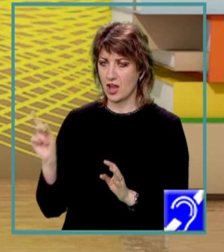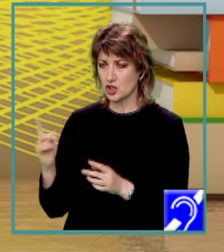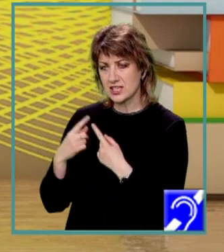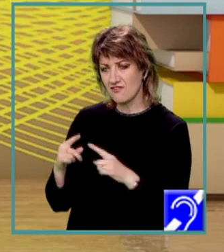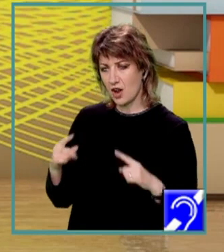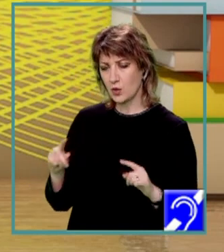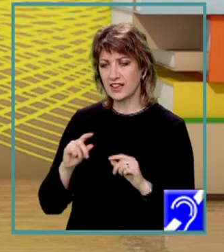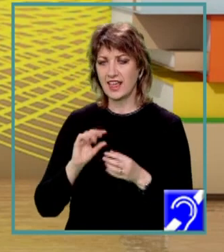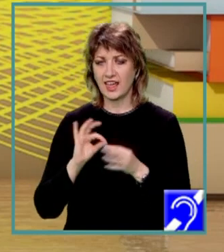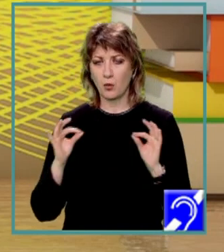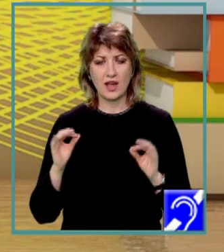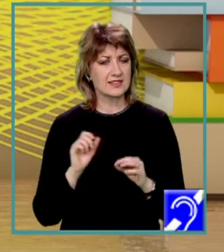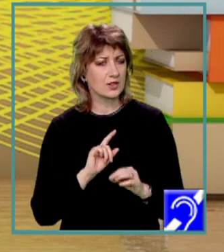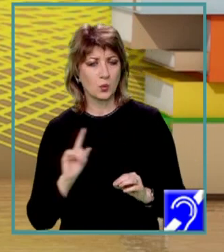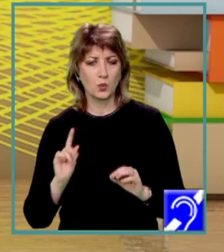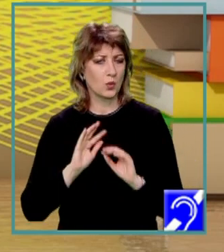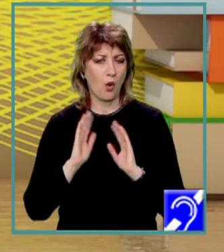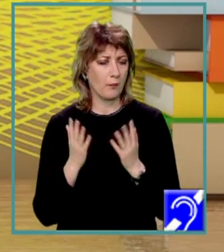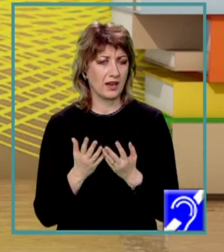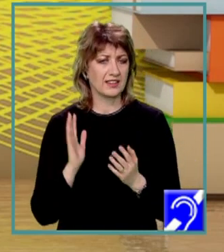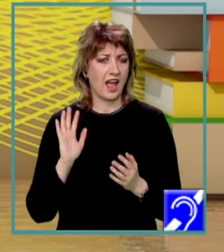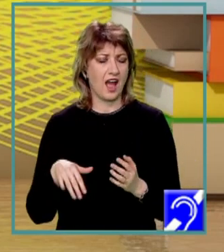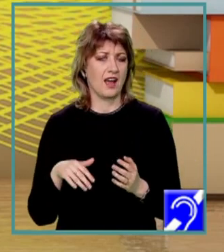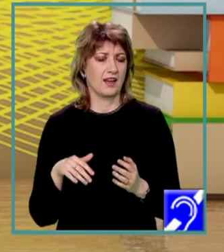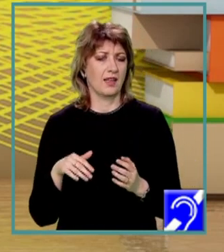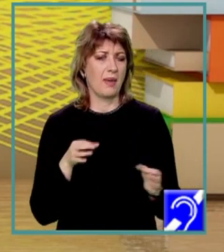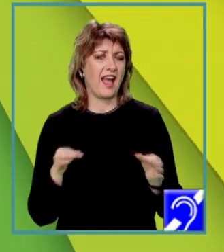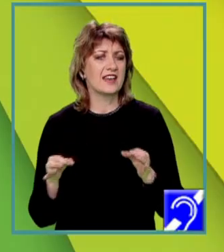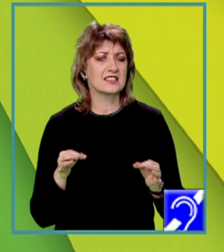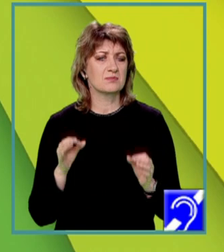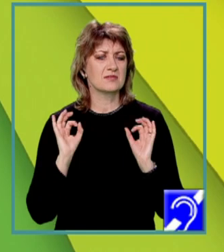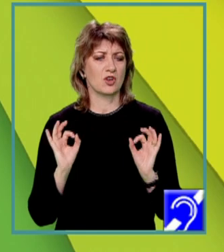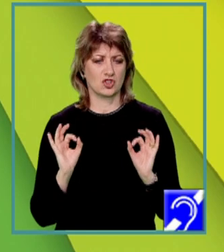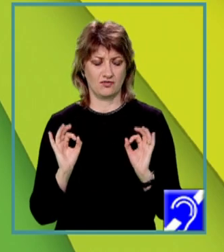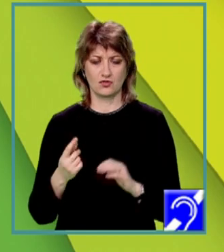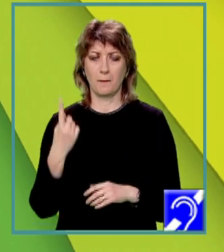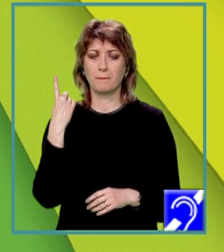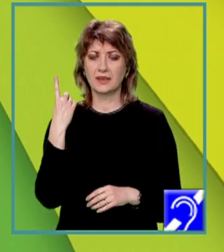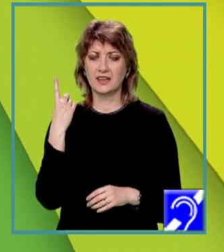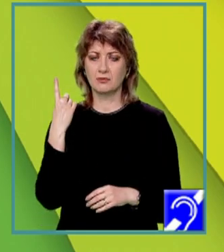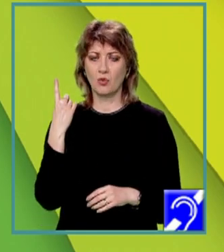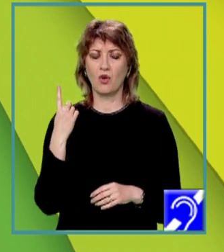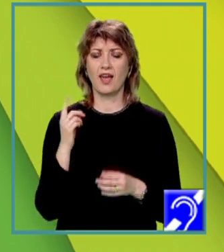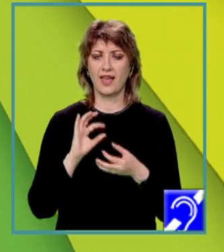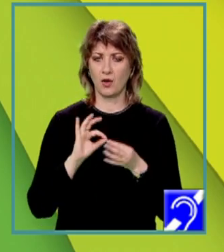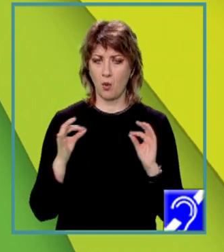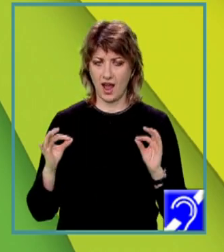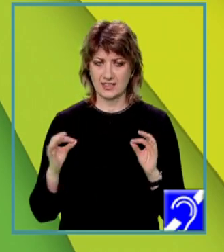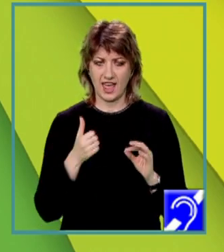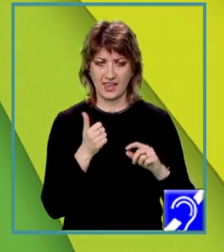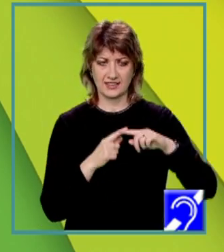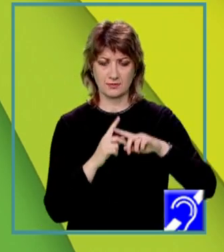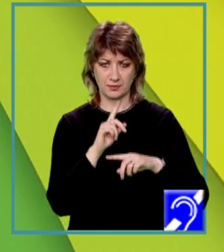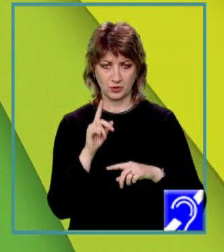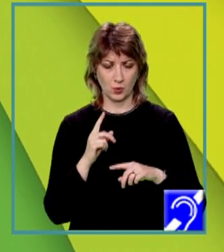incomplete pentru că au mecanisme specifice primul tip de hac What Ya Hayat pătrat plus